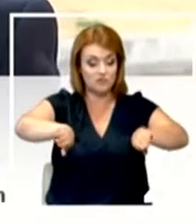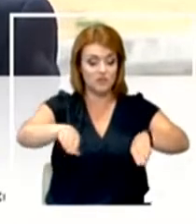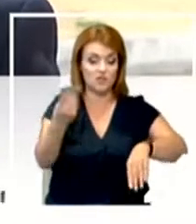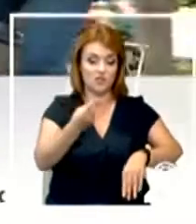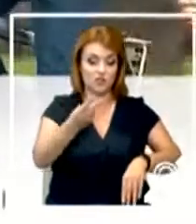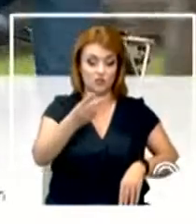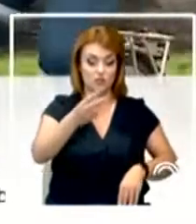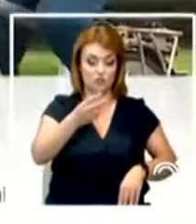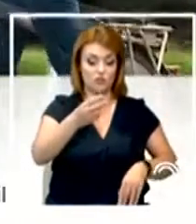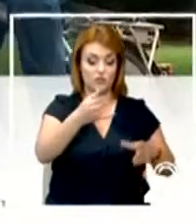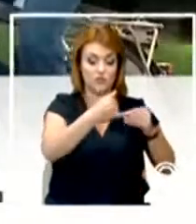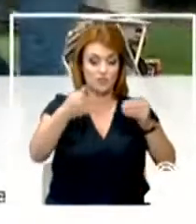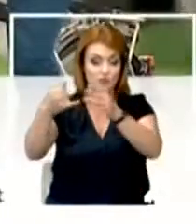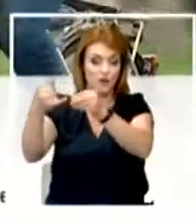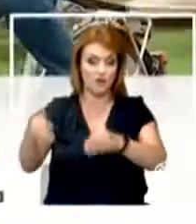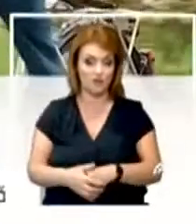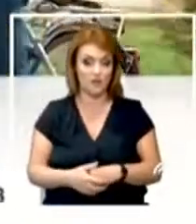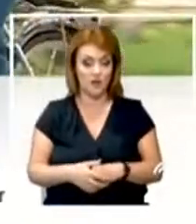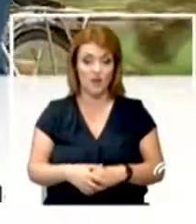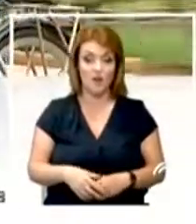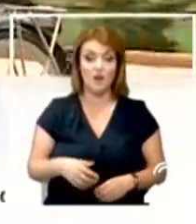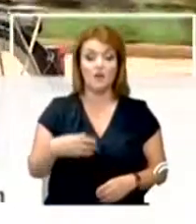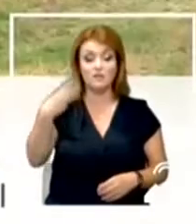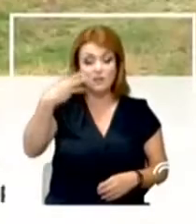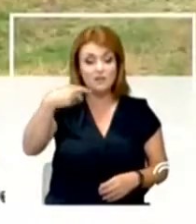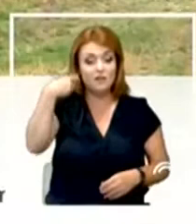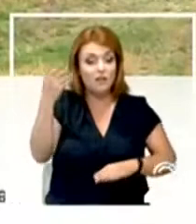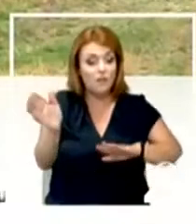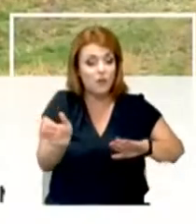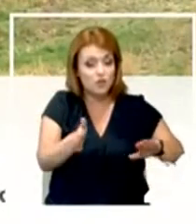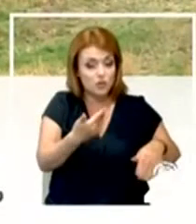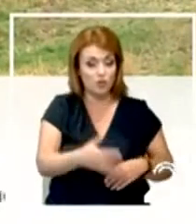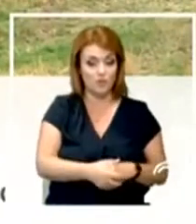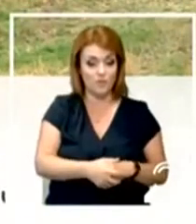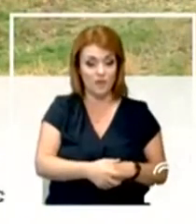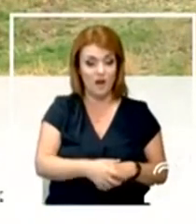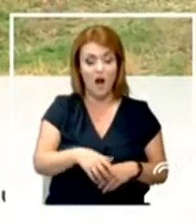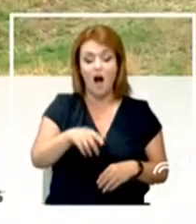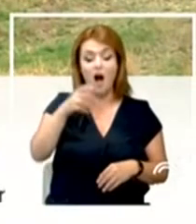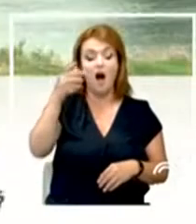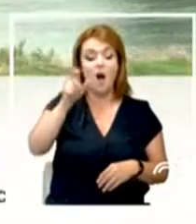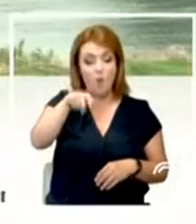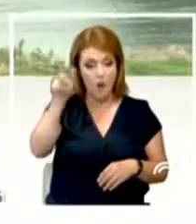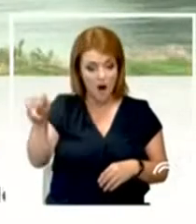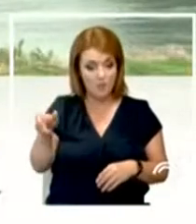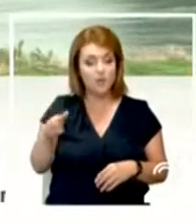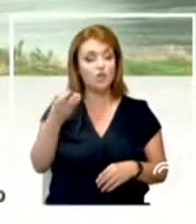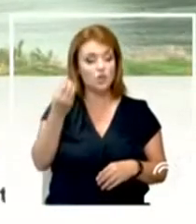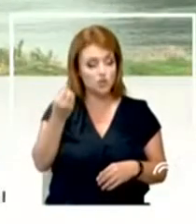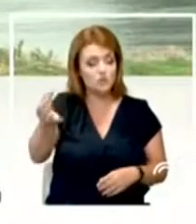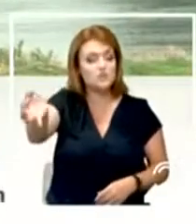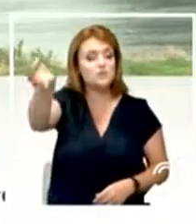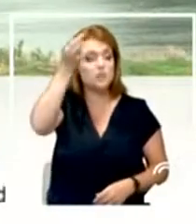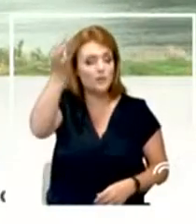și Mao stâng. Peste încă 30 de ani, oamenii își doresc să vorbească despre conflictul separatist transnistrean la